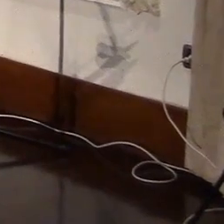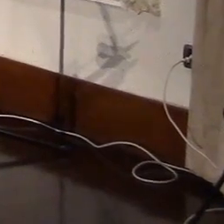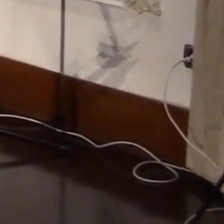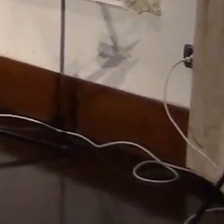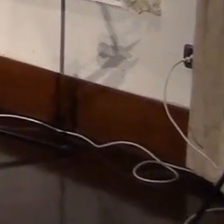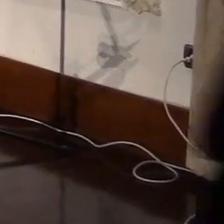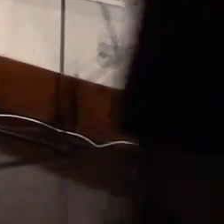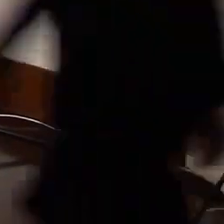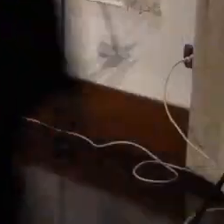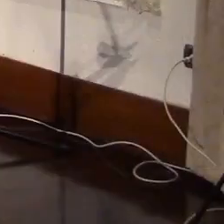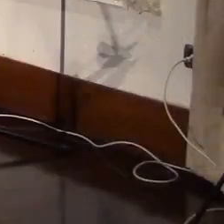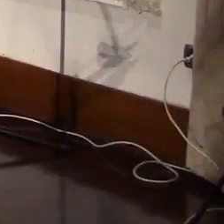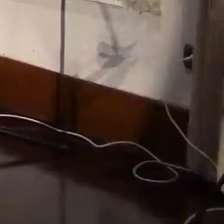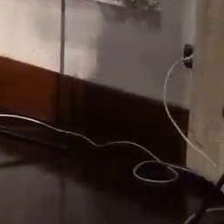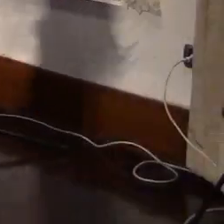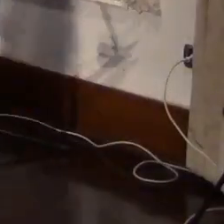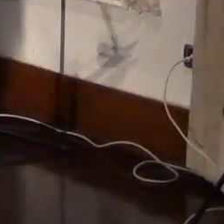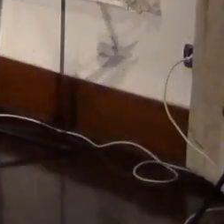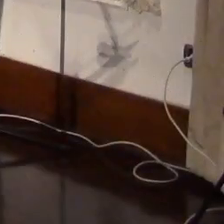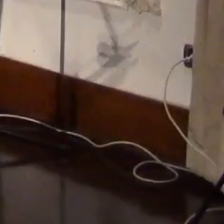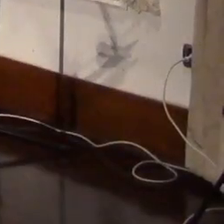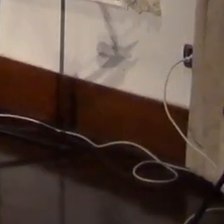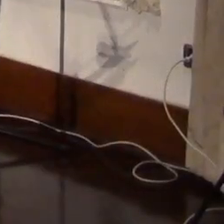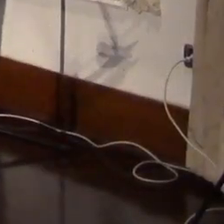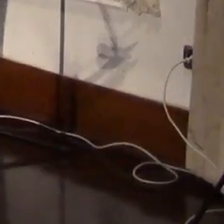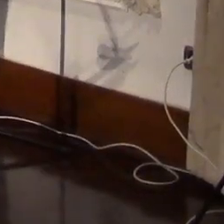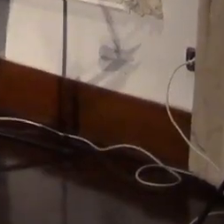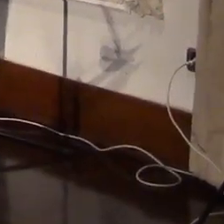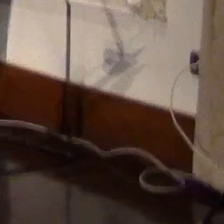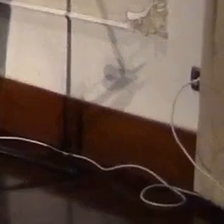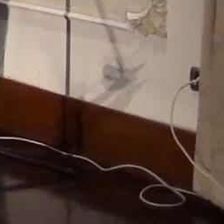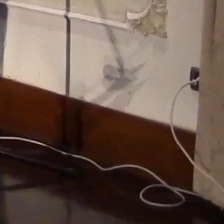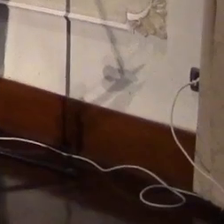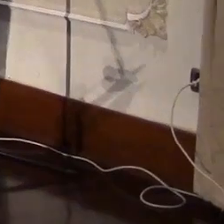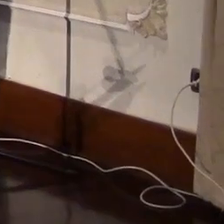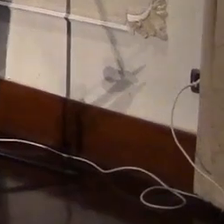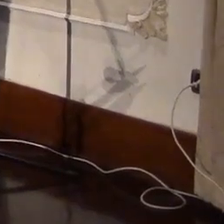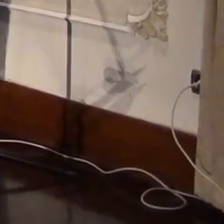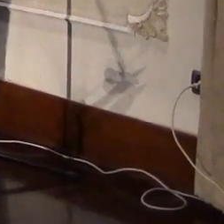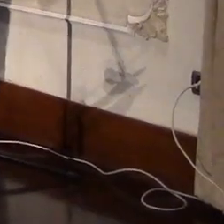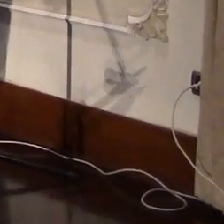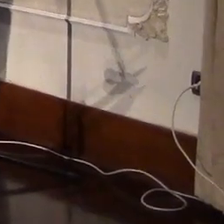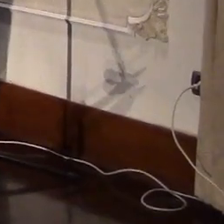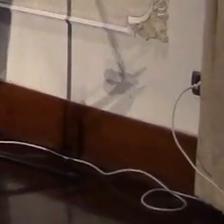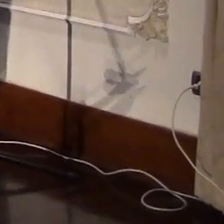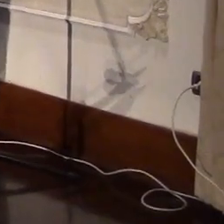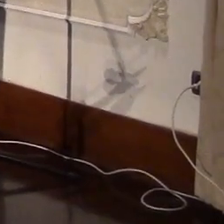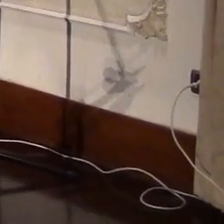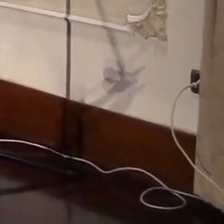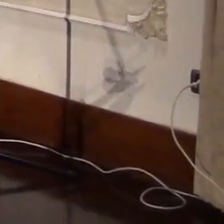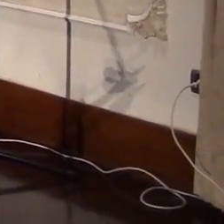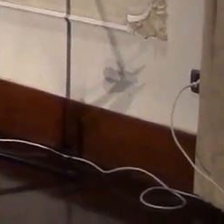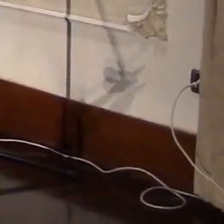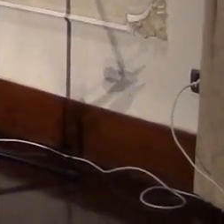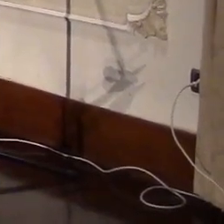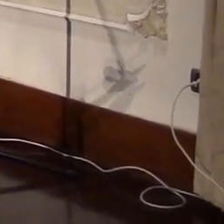allora grazie grazie per avermi invitato sono onoratissimo sono emozionatissimo e mi è stato chiesto di